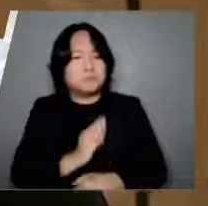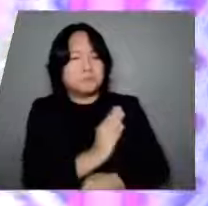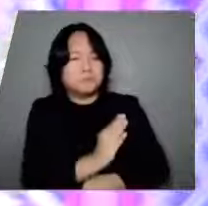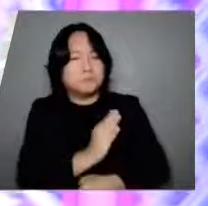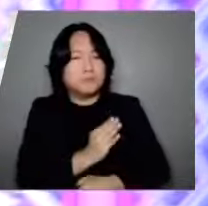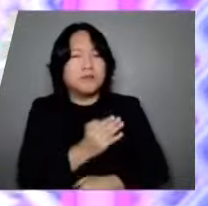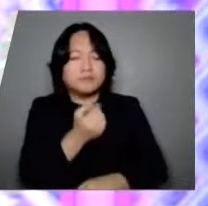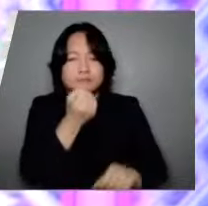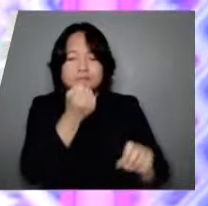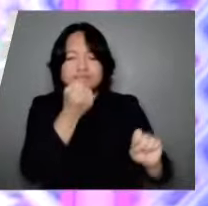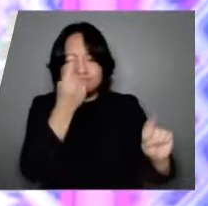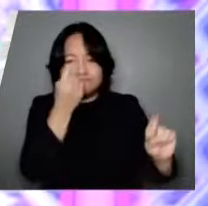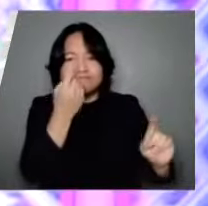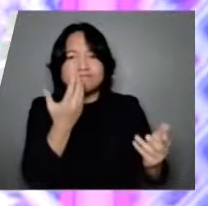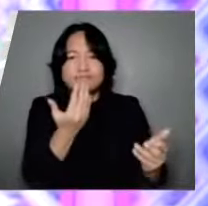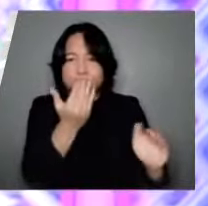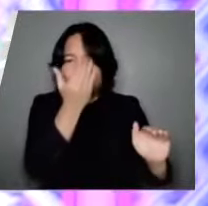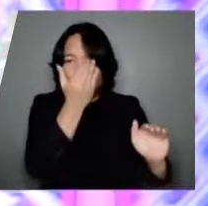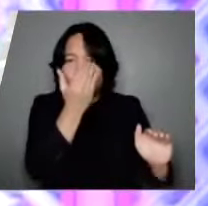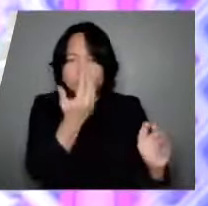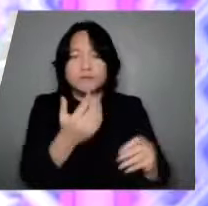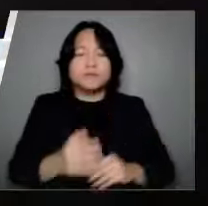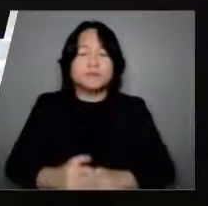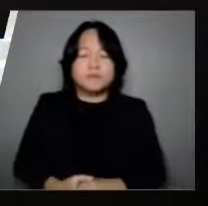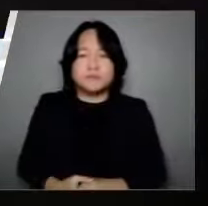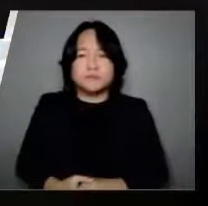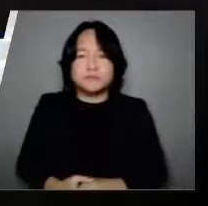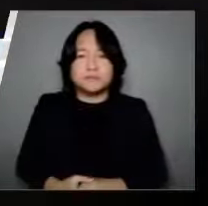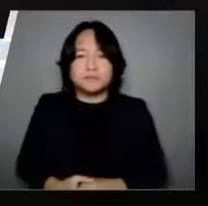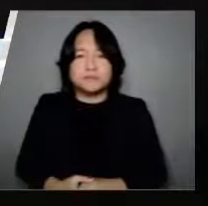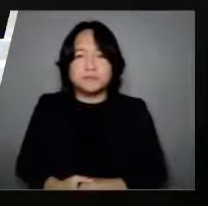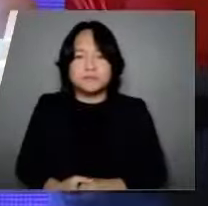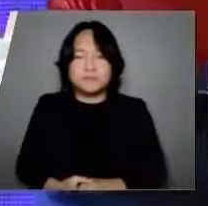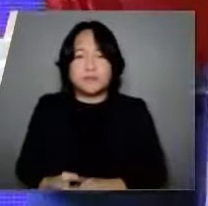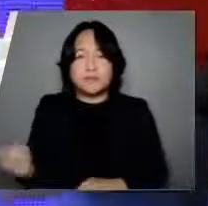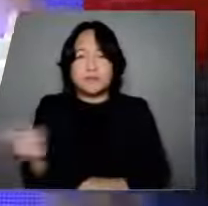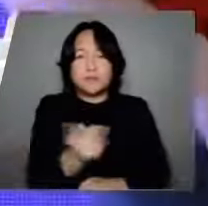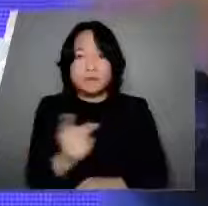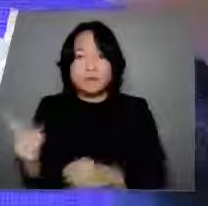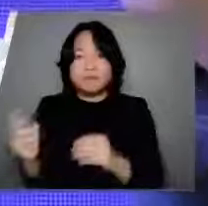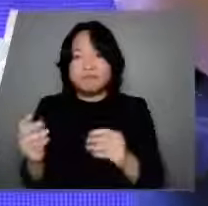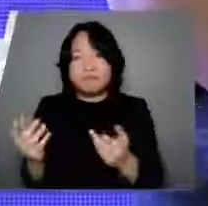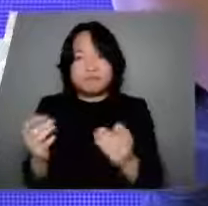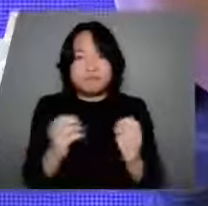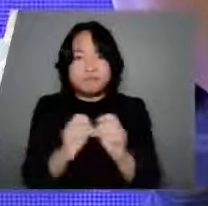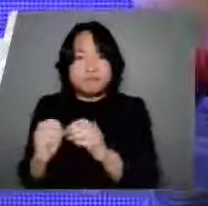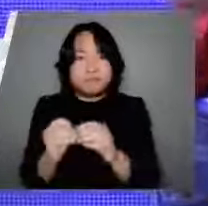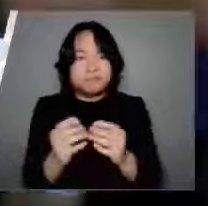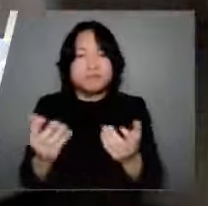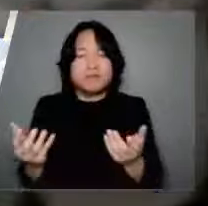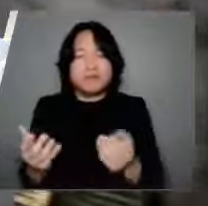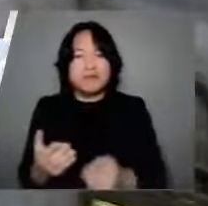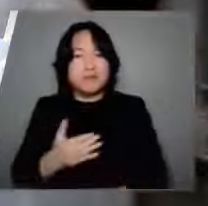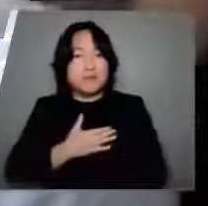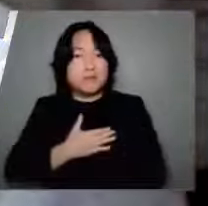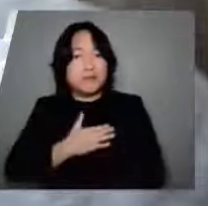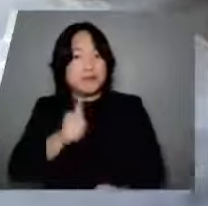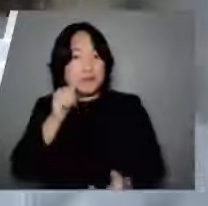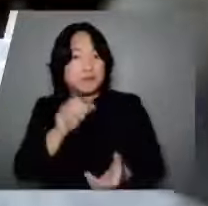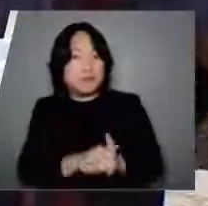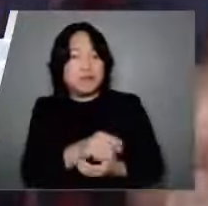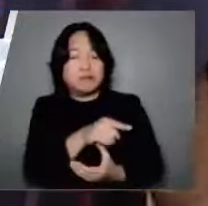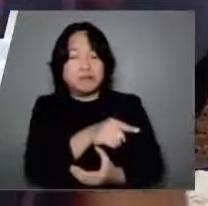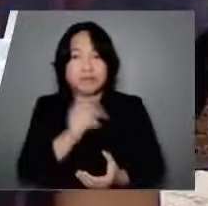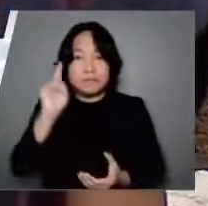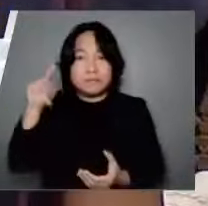understands the sentiments of the First Lady. Ang First Lady, hindi siya naisa politika yun eh. Hindi siya galing